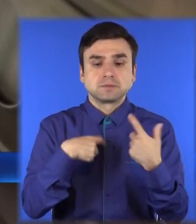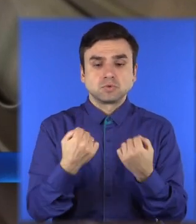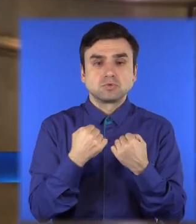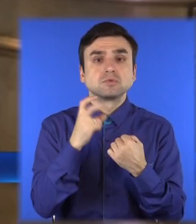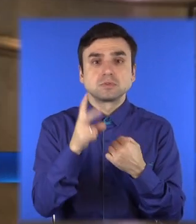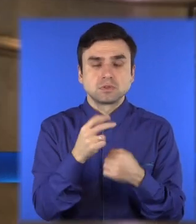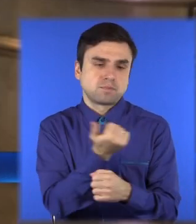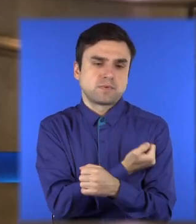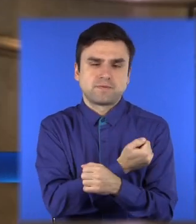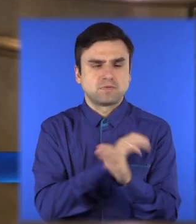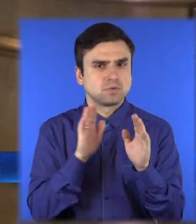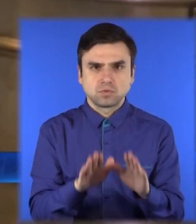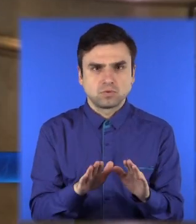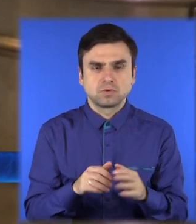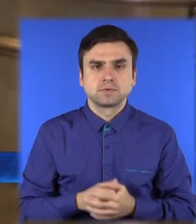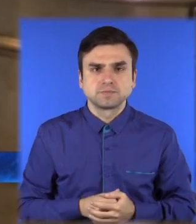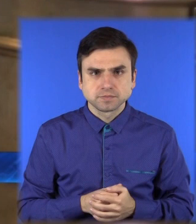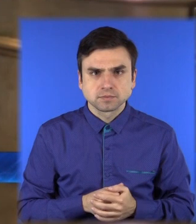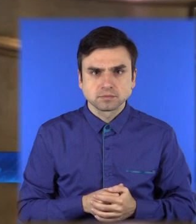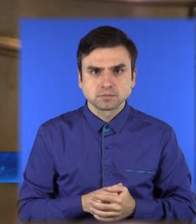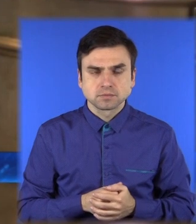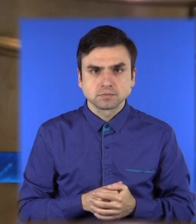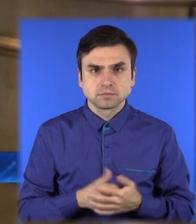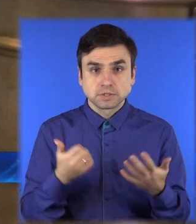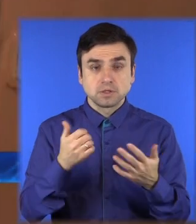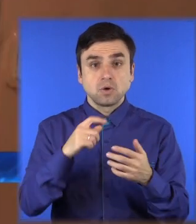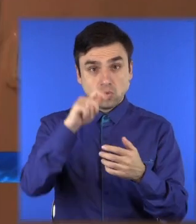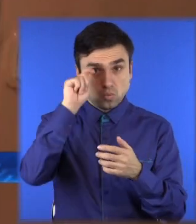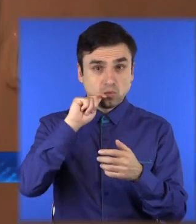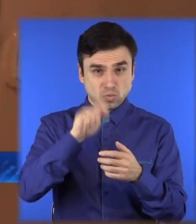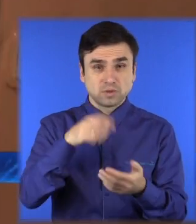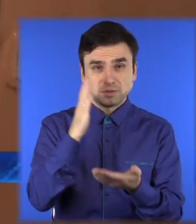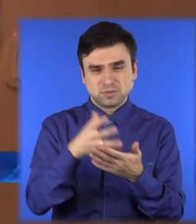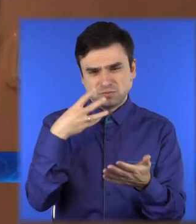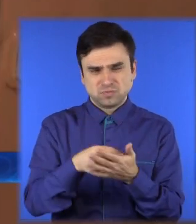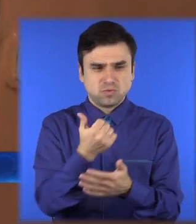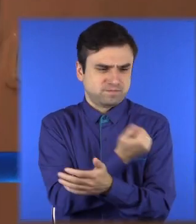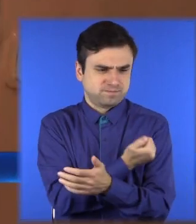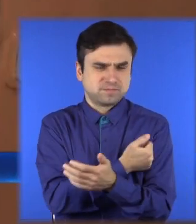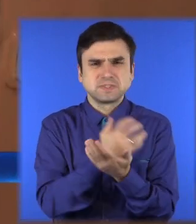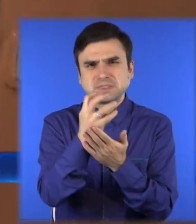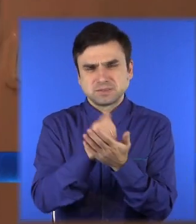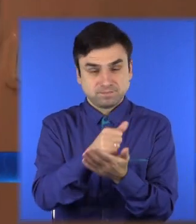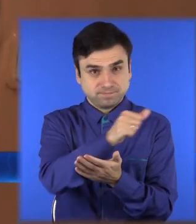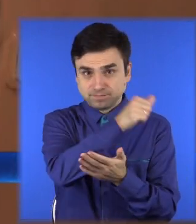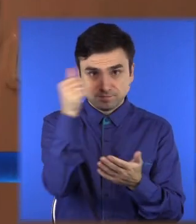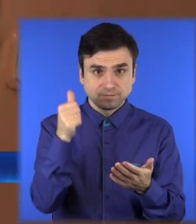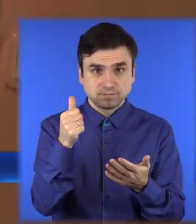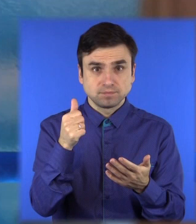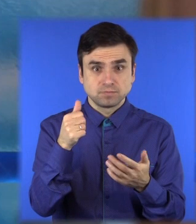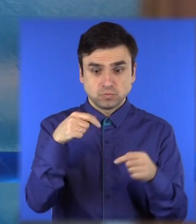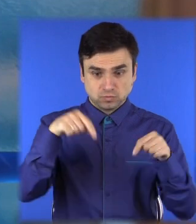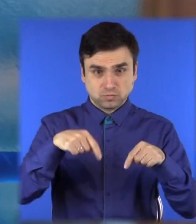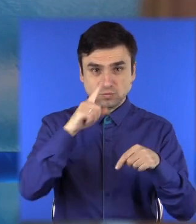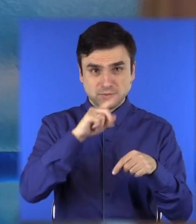регіоні зафіксовано спалах захворюваності. Якісними вакцинами Україна забезпечена вдосталь. На початок грудня в наявності більш